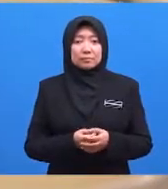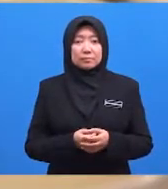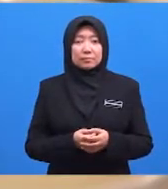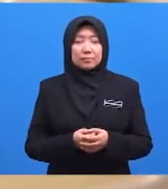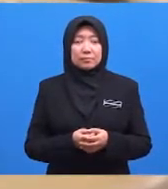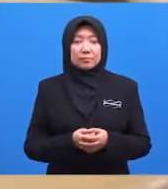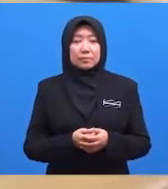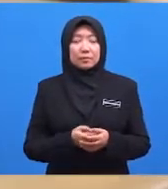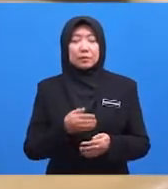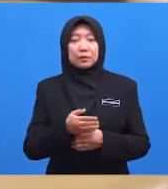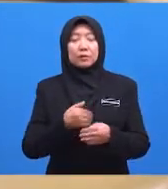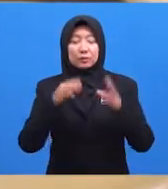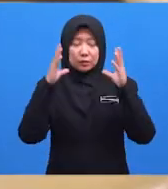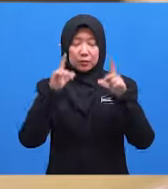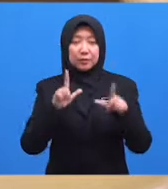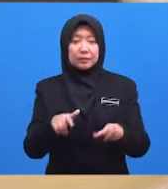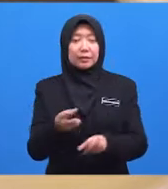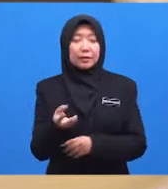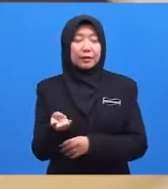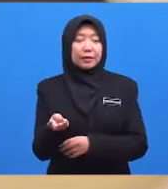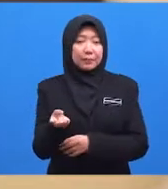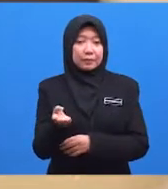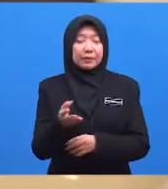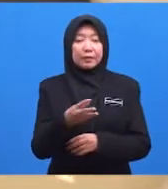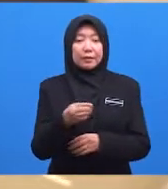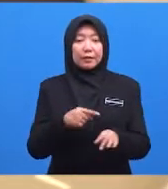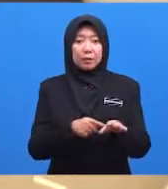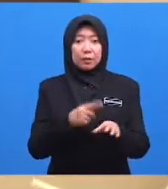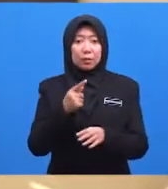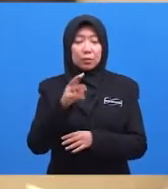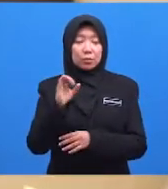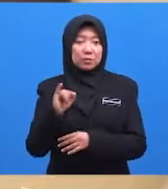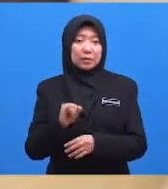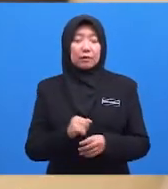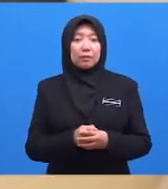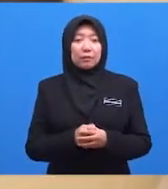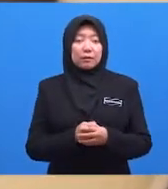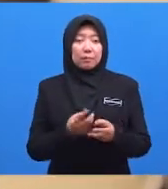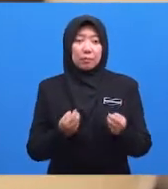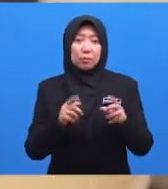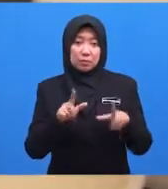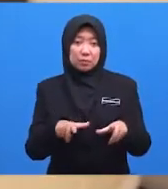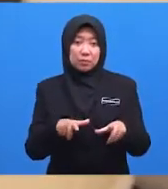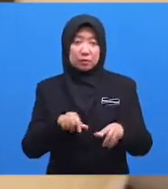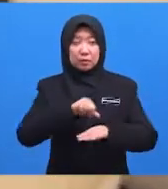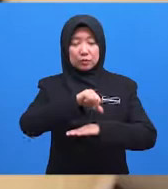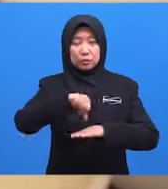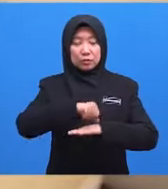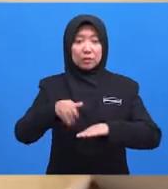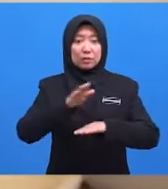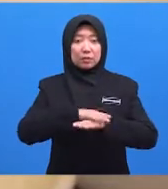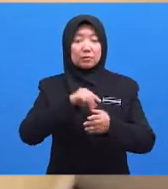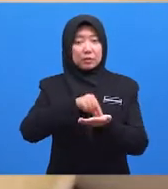Sebelum cikgu letakkan bijan dan daun kucai yang dihiris, cikgu ingin letakkan sos di atas